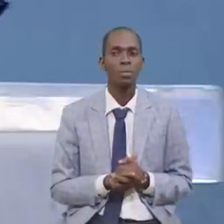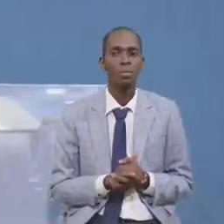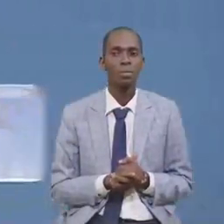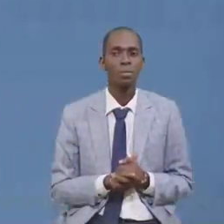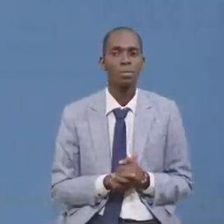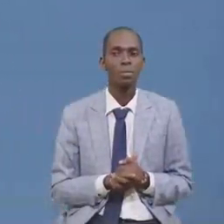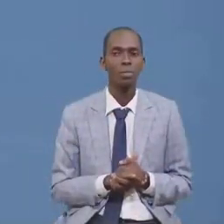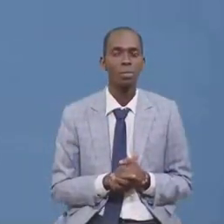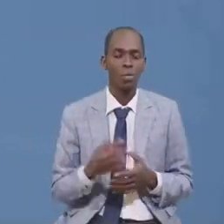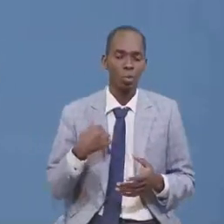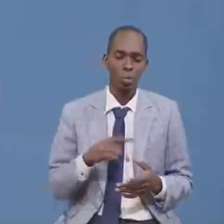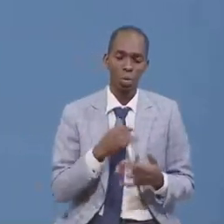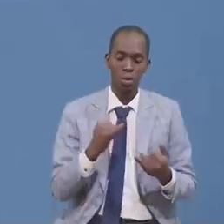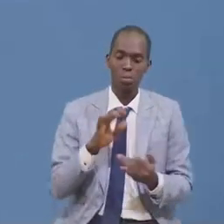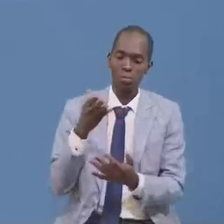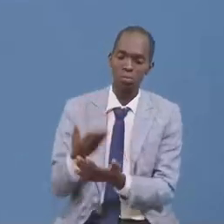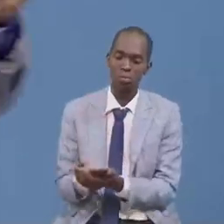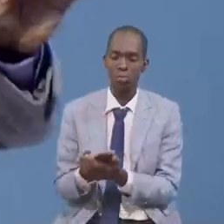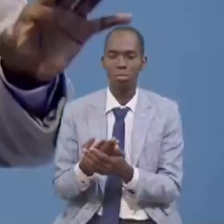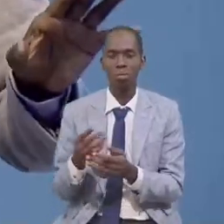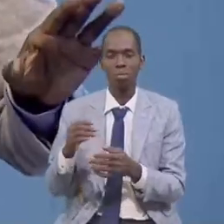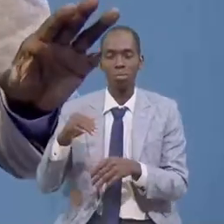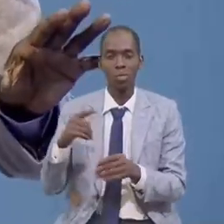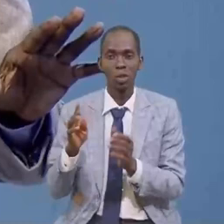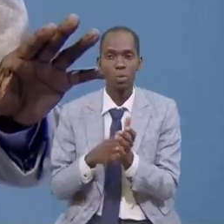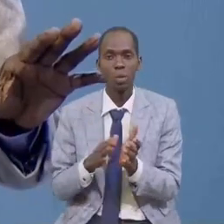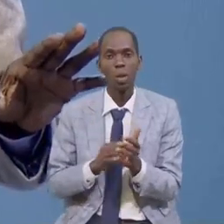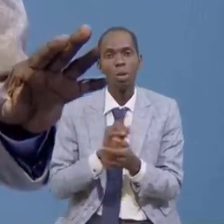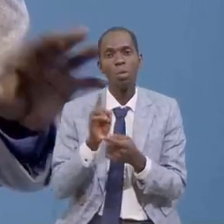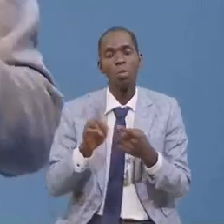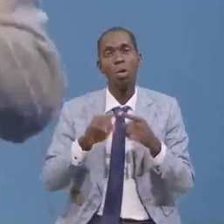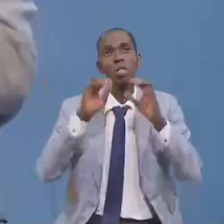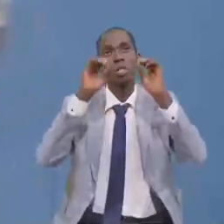Nous allons à l'école. Et nous avons des enseignants.